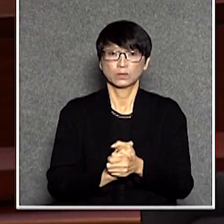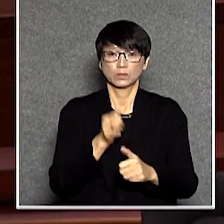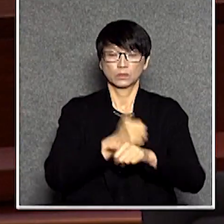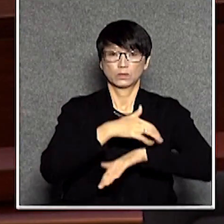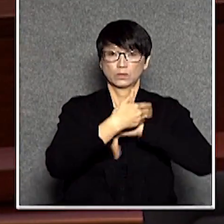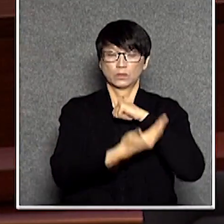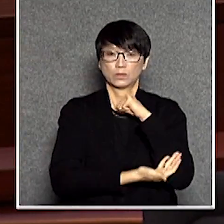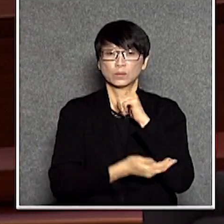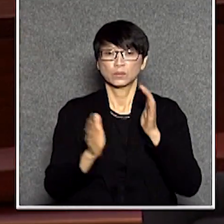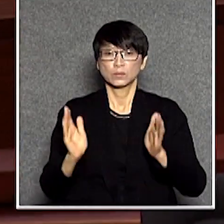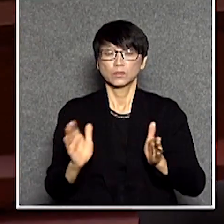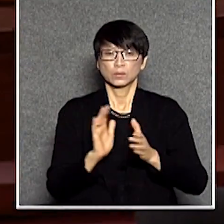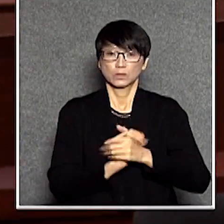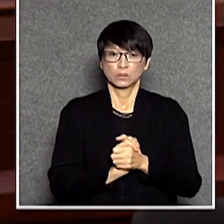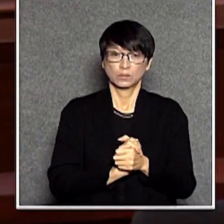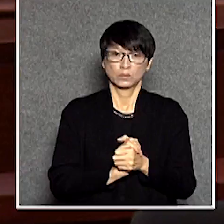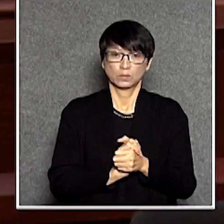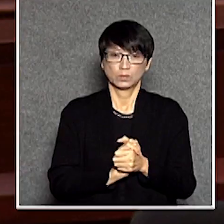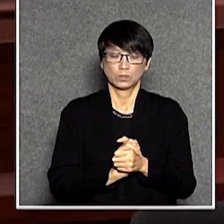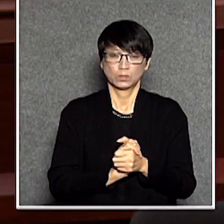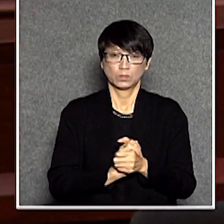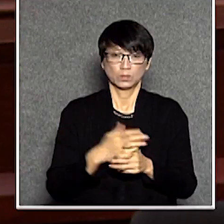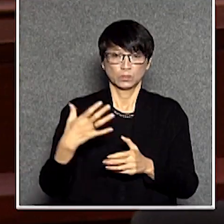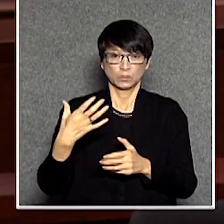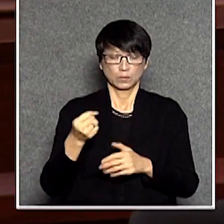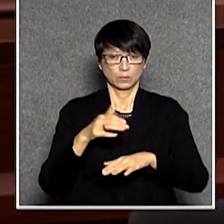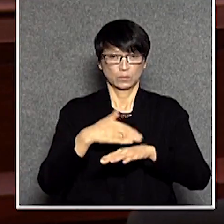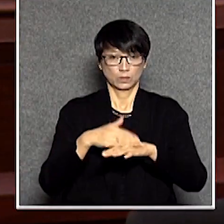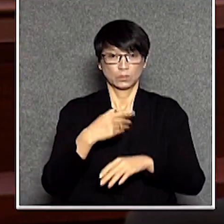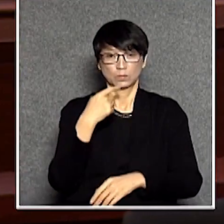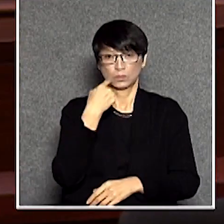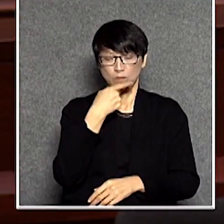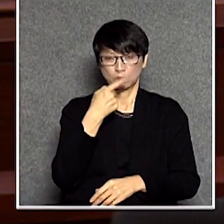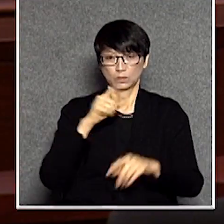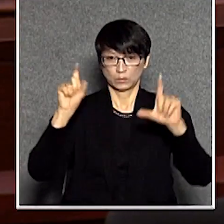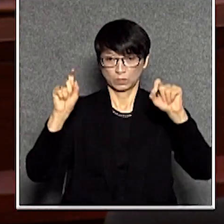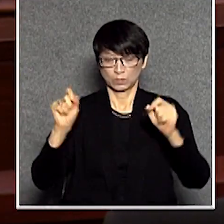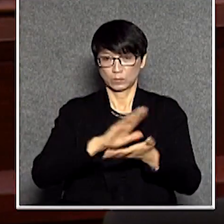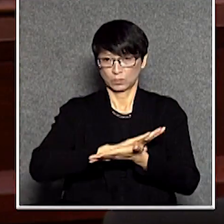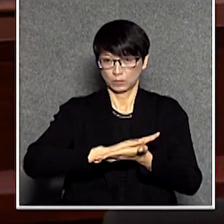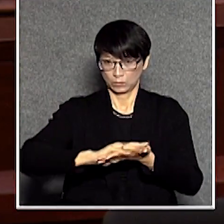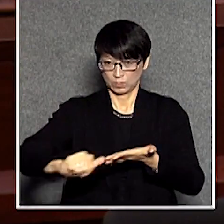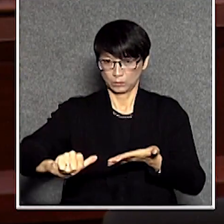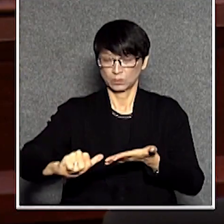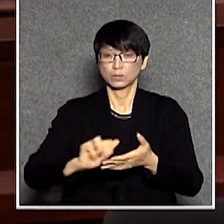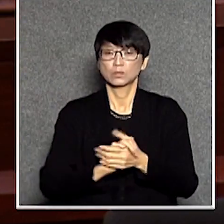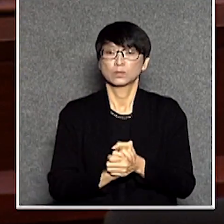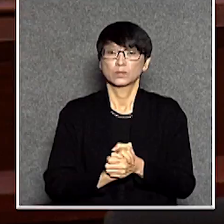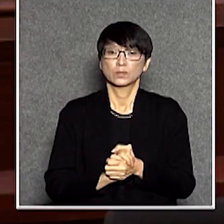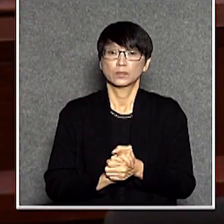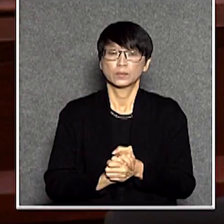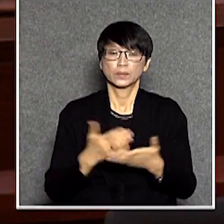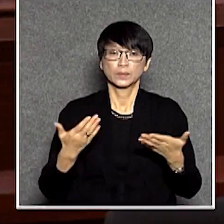底下所獲授權的權利，剛才我已經非常清楚地展述。現